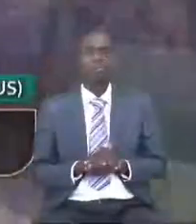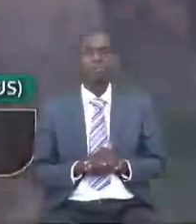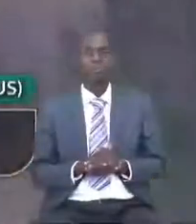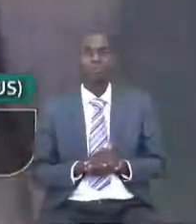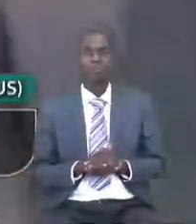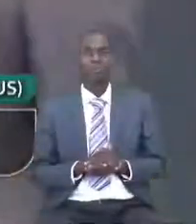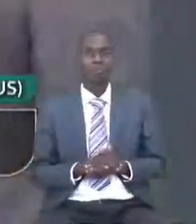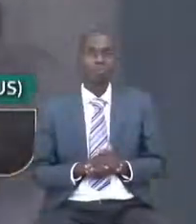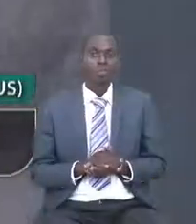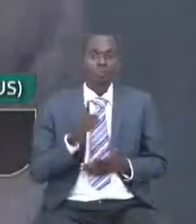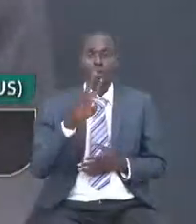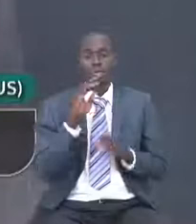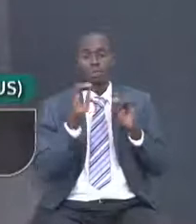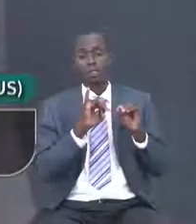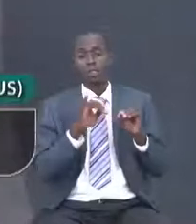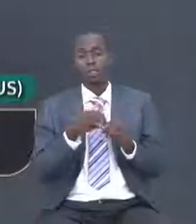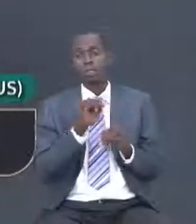amen là-bas.